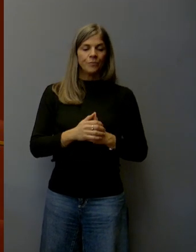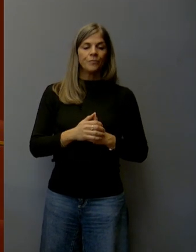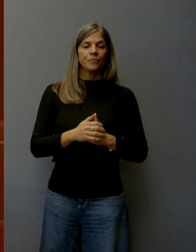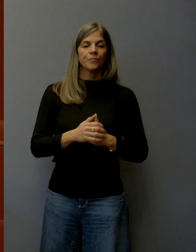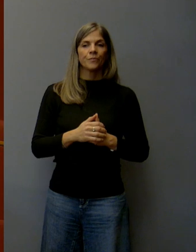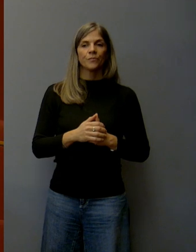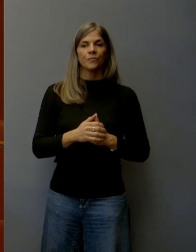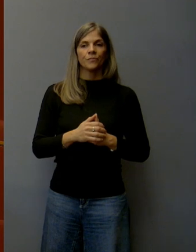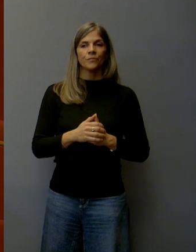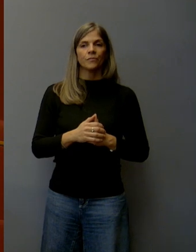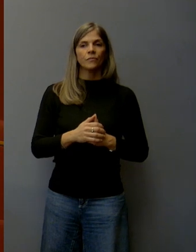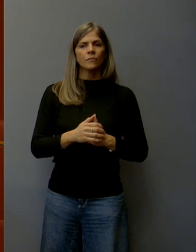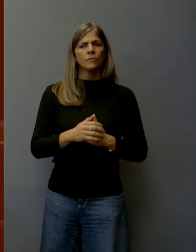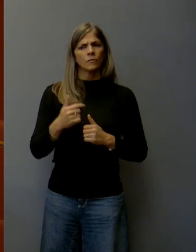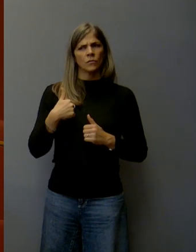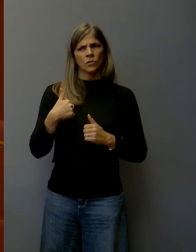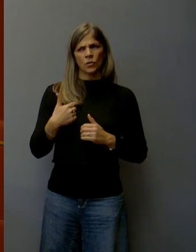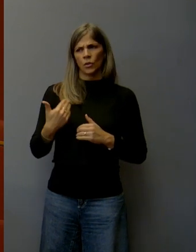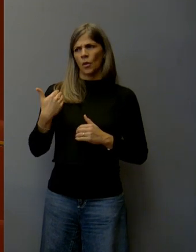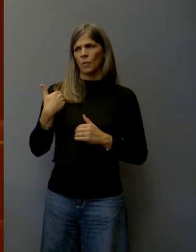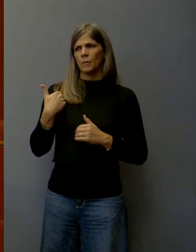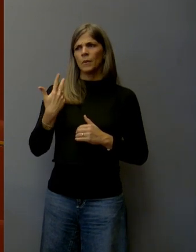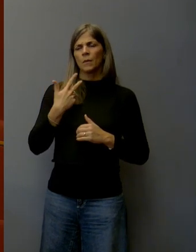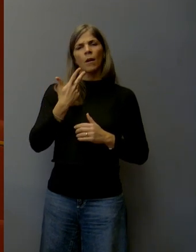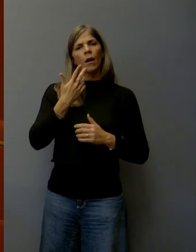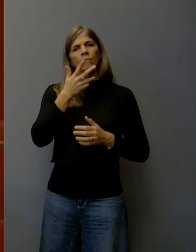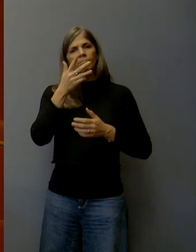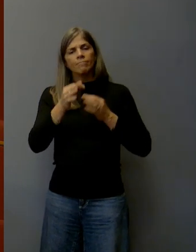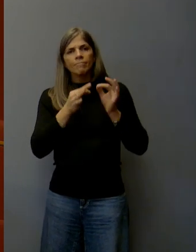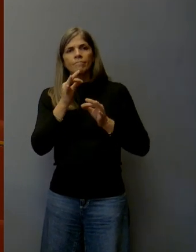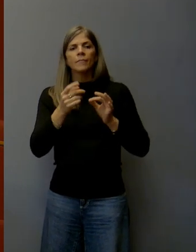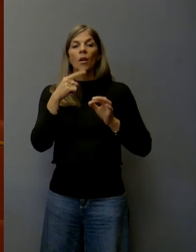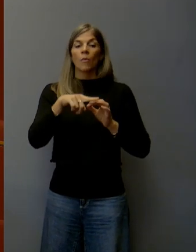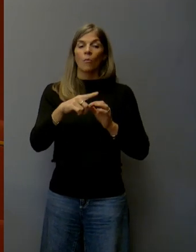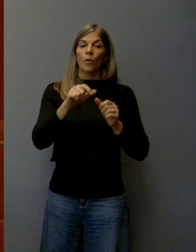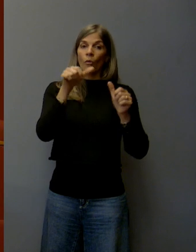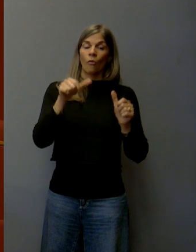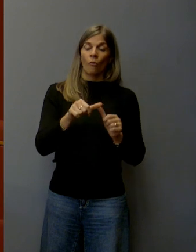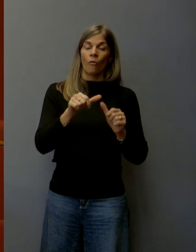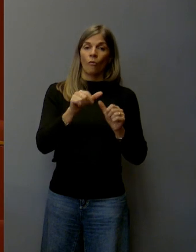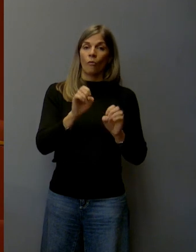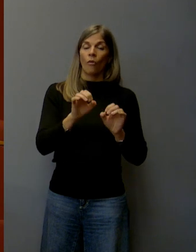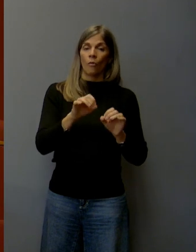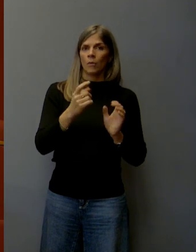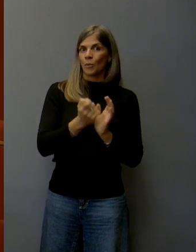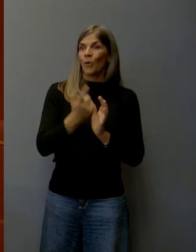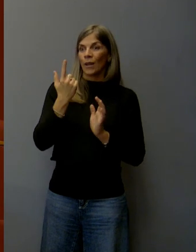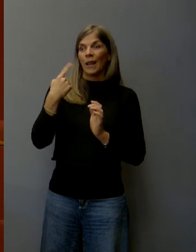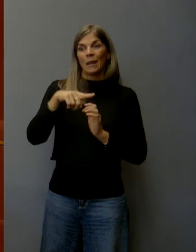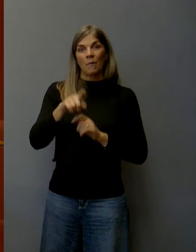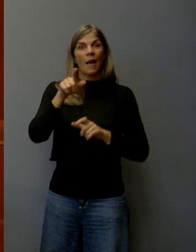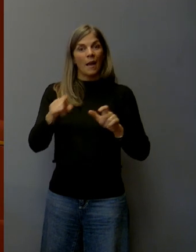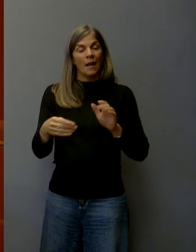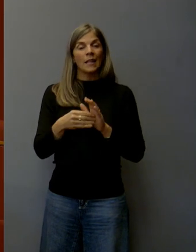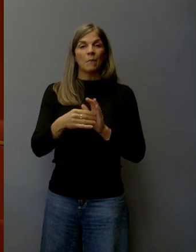prima ho messo l'accento sull'importanza della formazione in modo tale che i dipendenti comunali